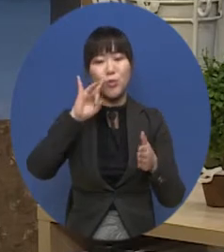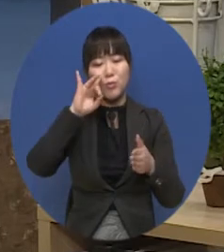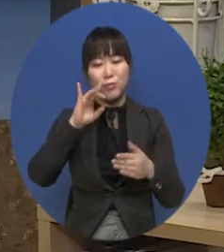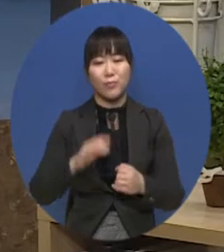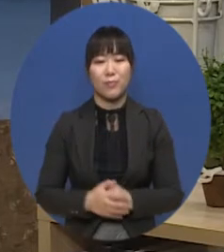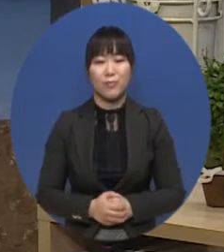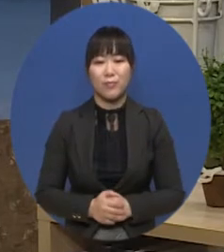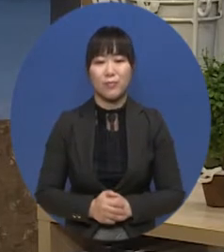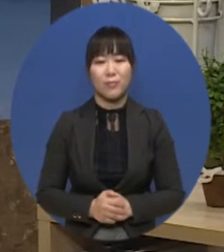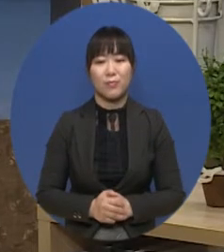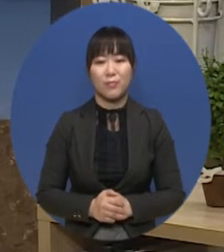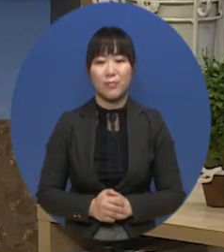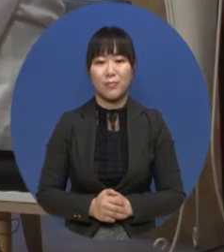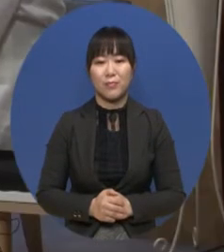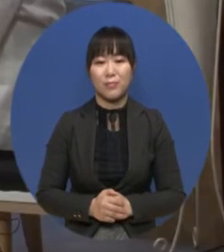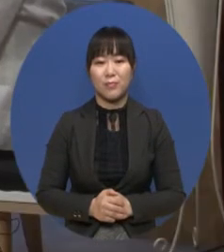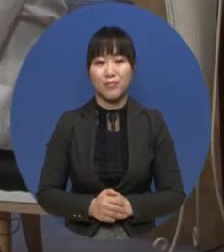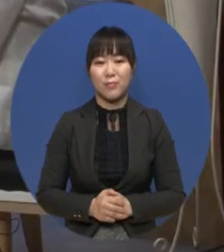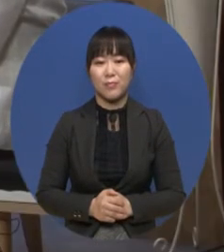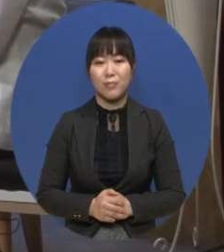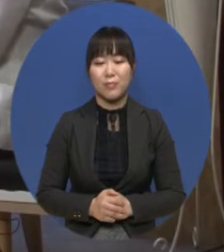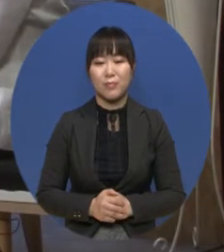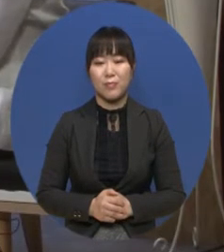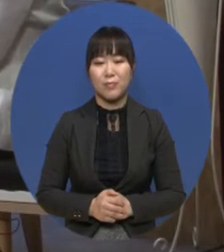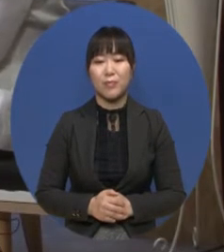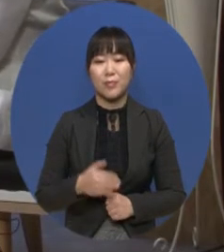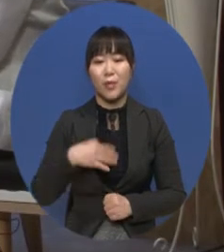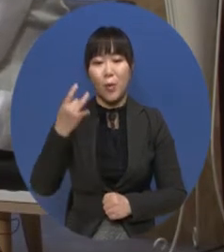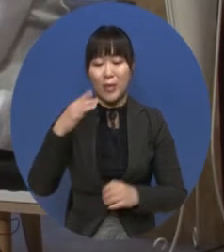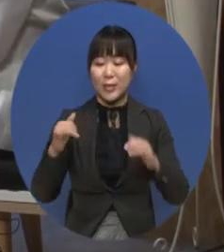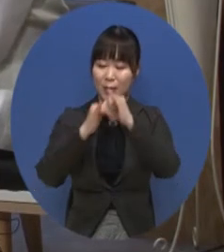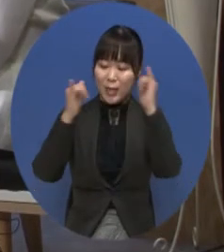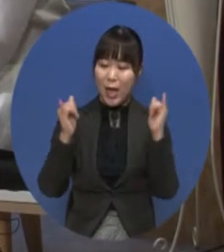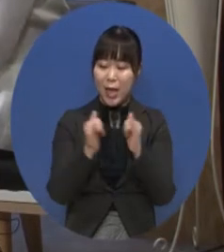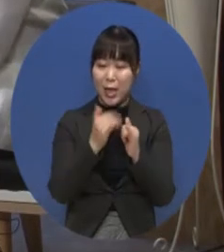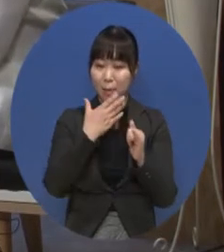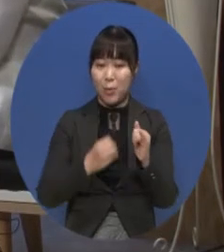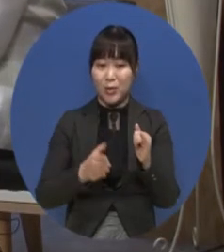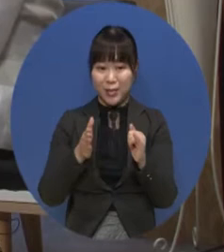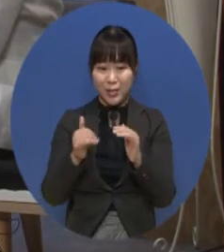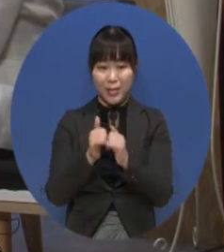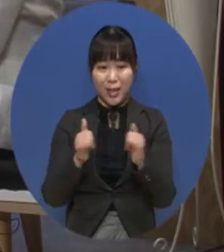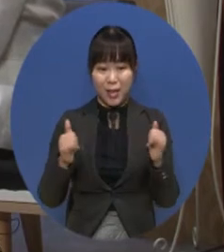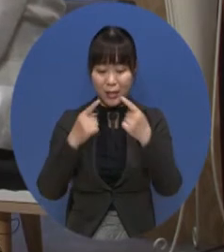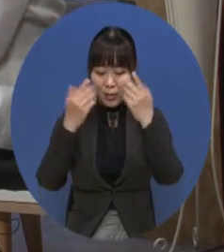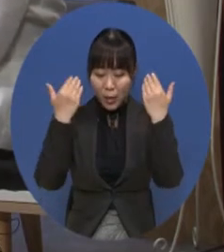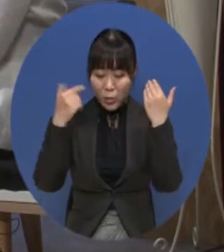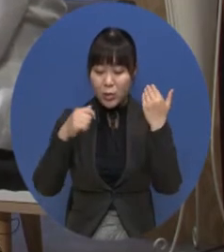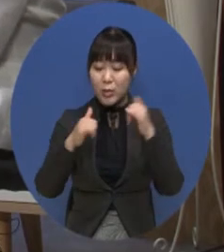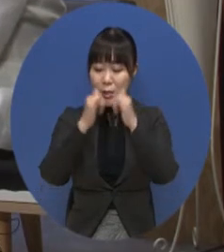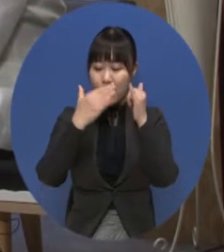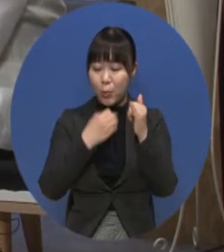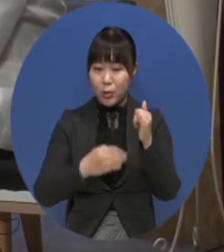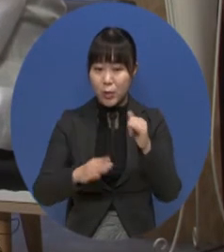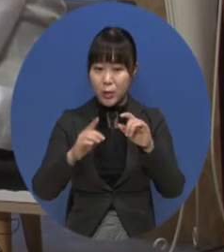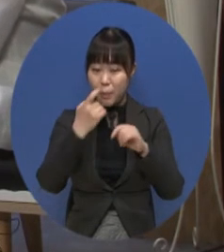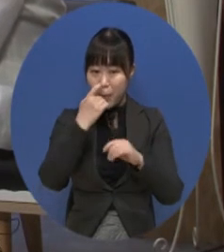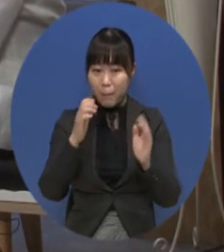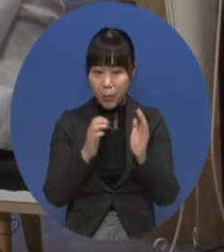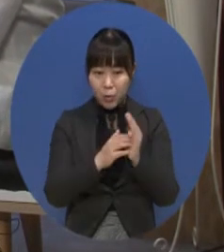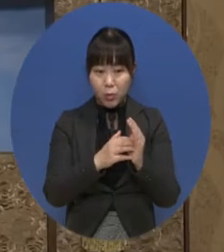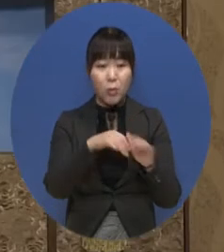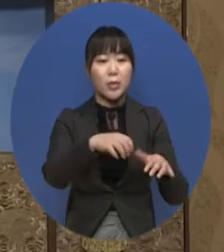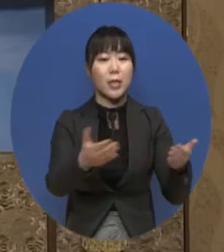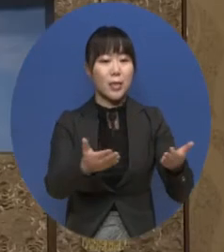되셨는지 궁금합니다. 저는 이제 원래는 사회복지사예요. 그러니까 대학에서 사회복지를 전공했고 네. 현장에 일을 시작한